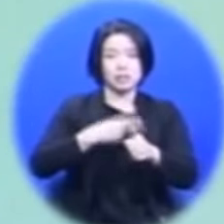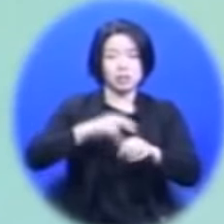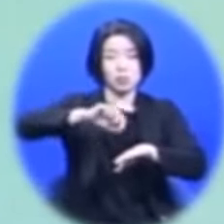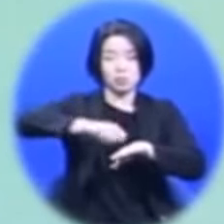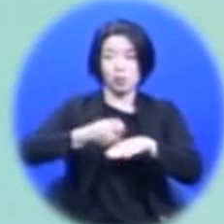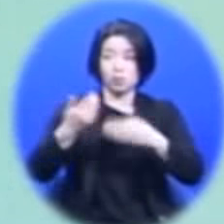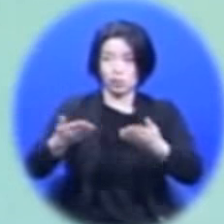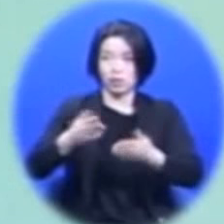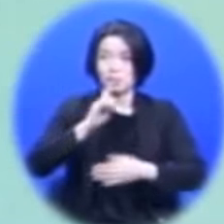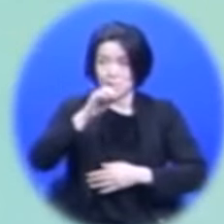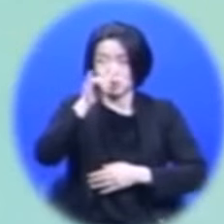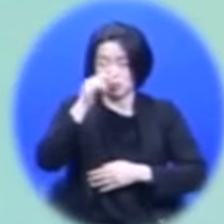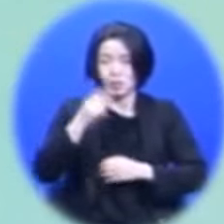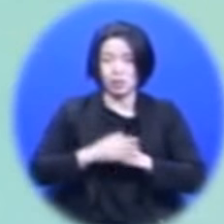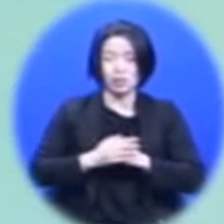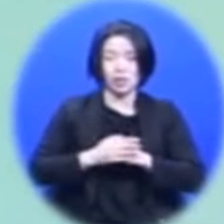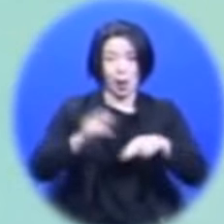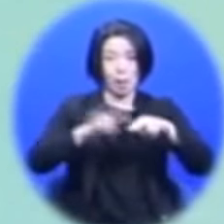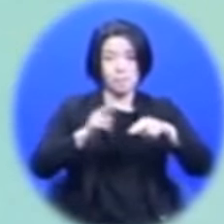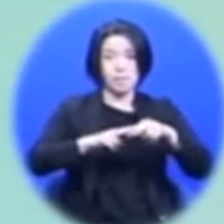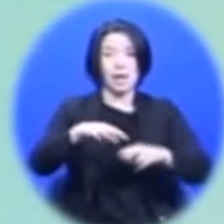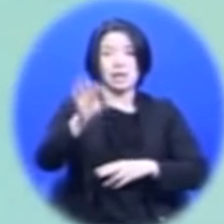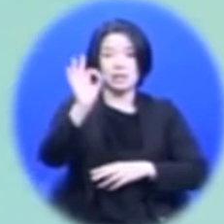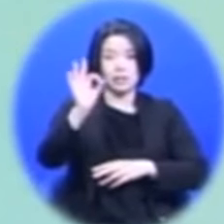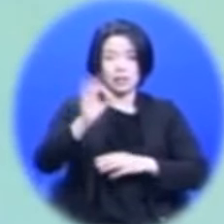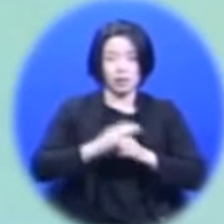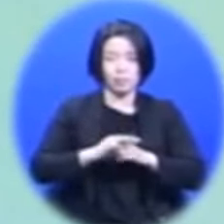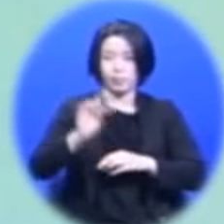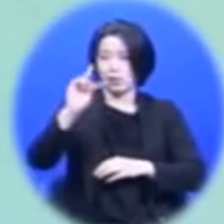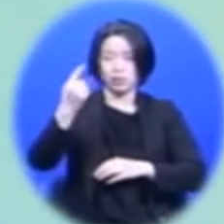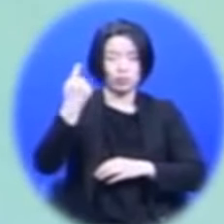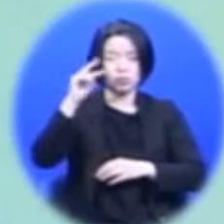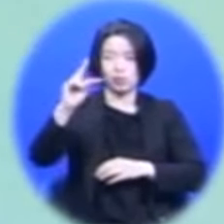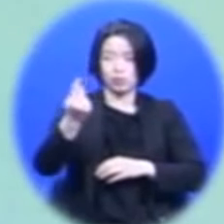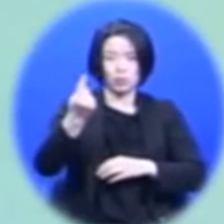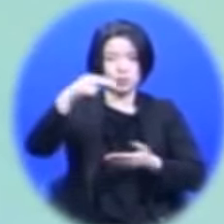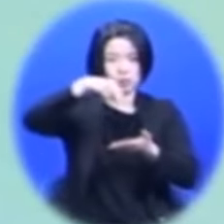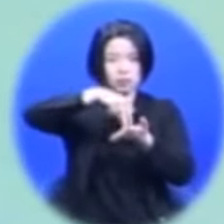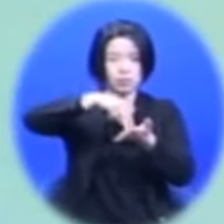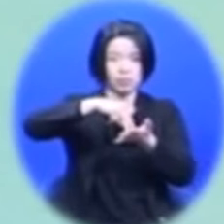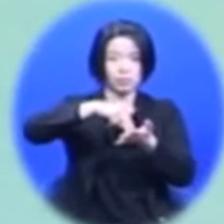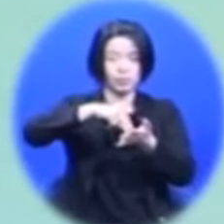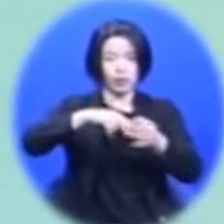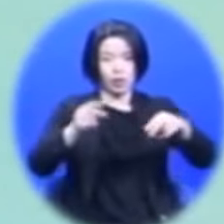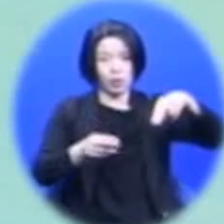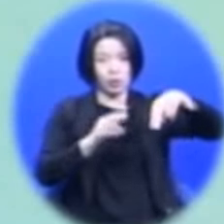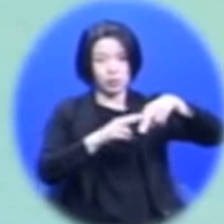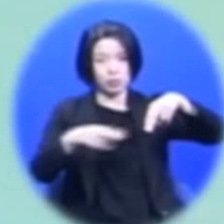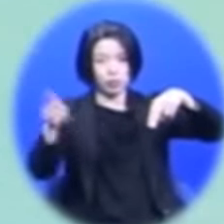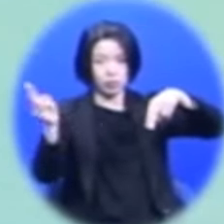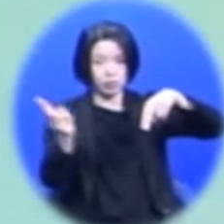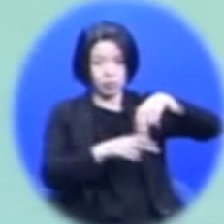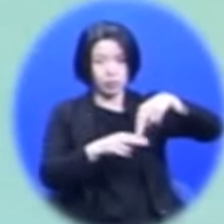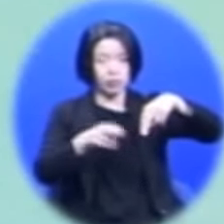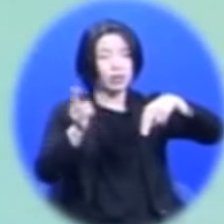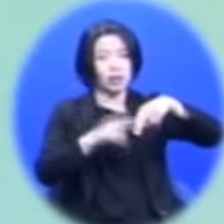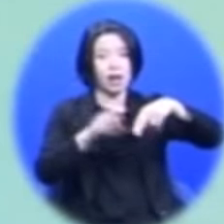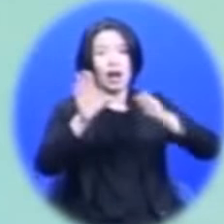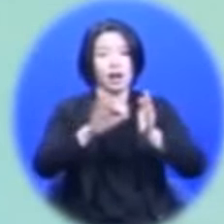그랬지. 10대를 맞으라. 뒤로 돌아서. 그리고 회초리로 종아리를